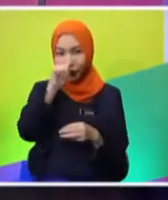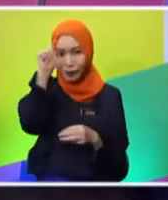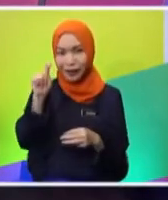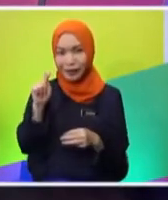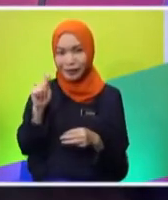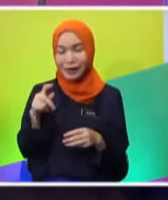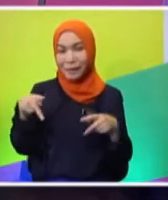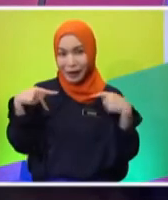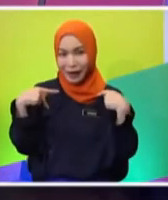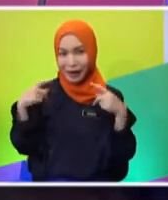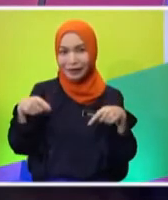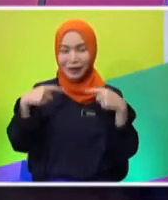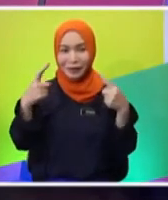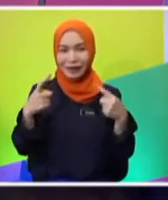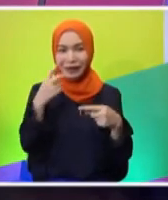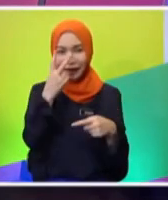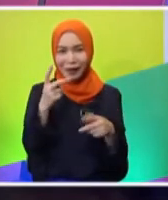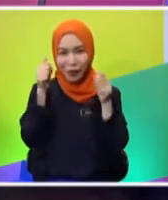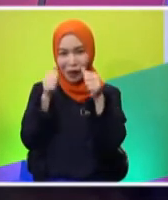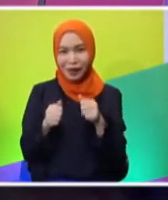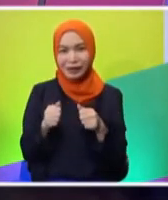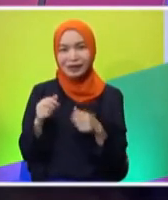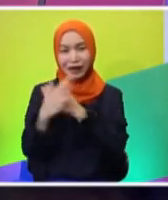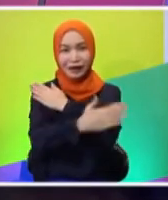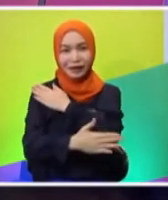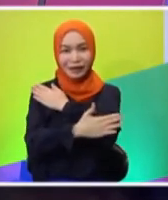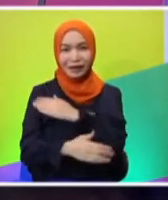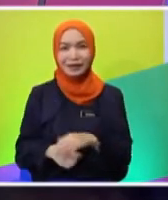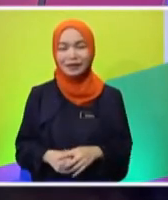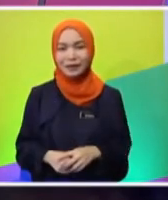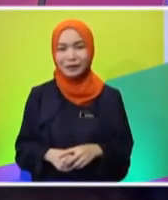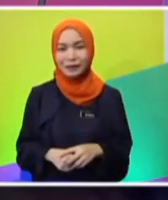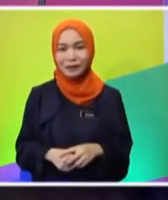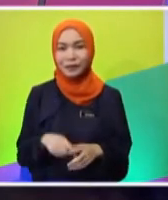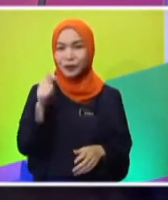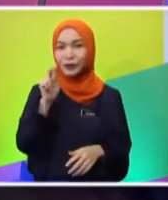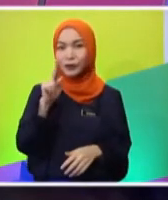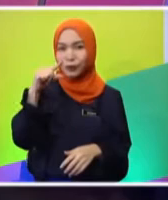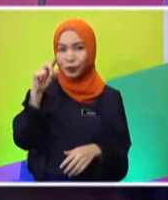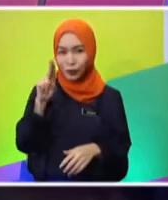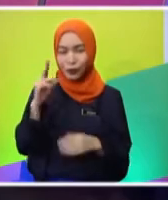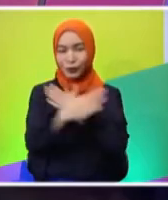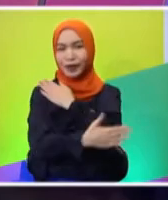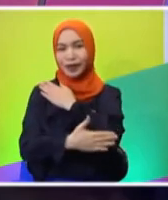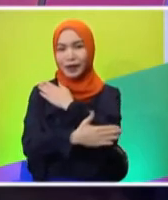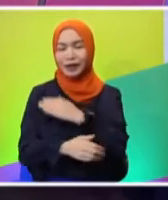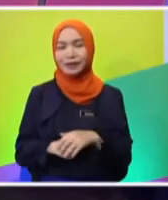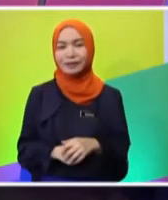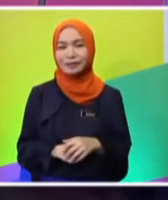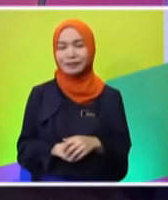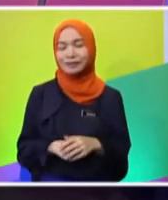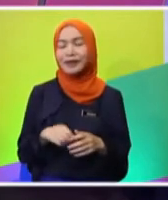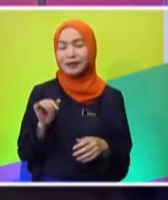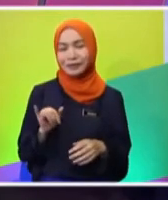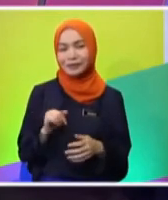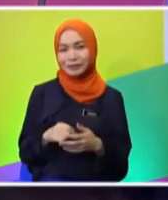ngomong sekolah dulu ya emang ada rombongan sekolah untuk melawat Tugu negara sebagai itu adalah kebanggaan negara